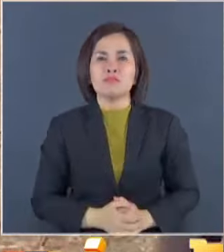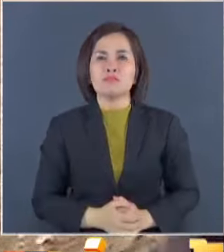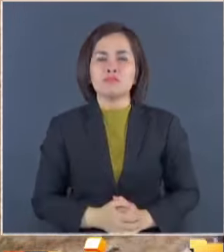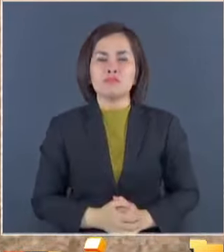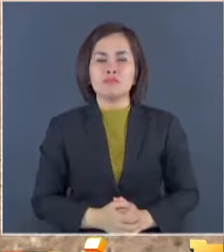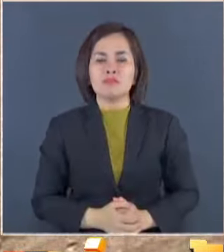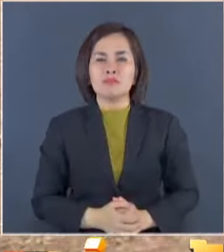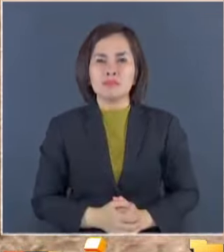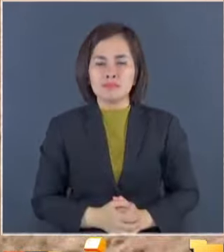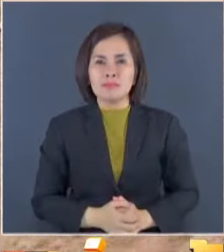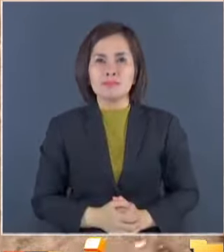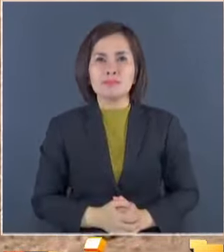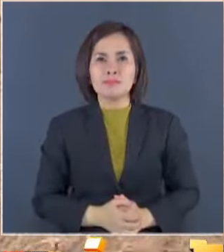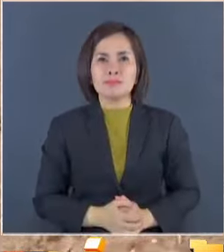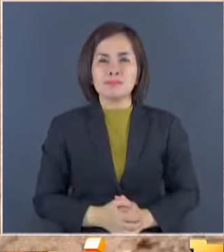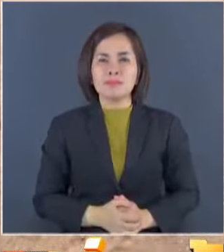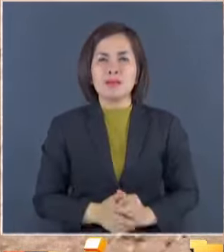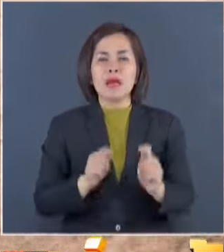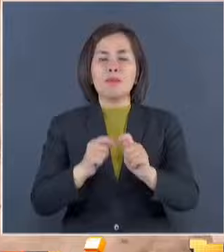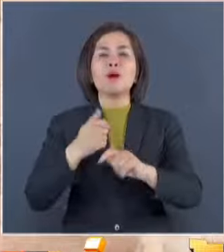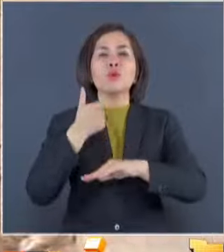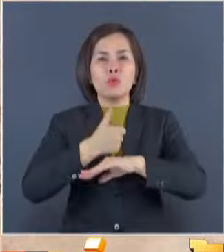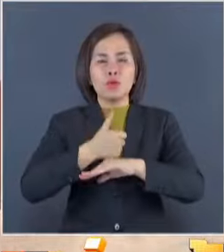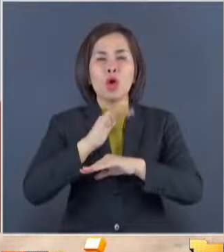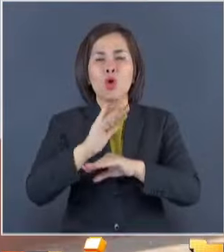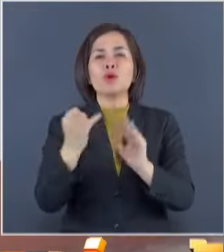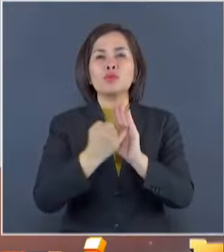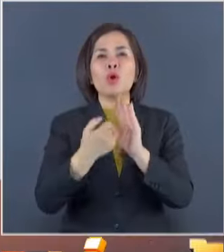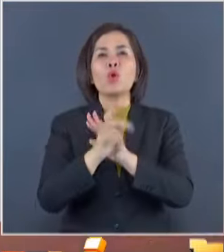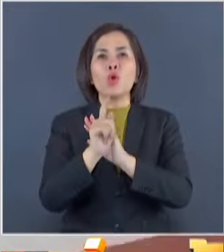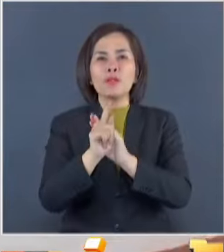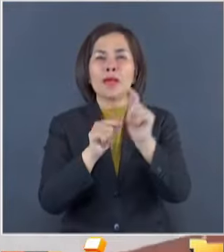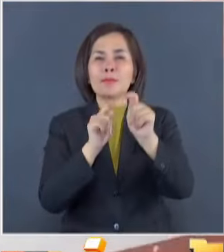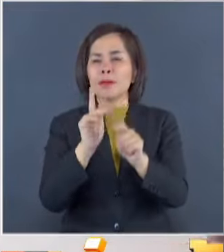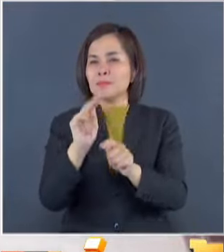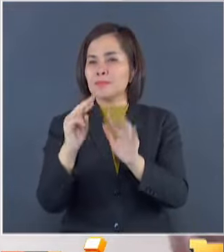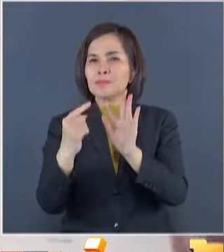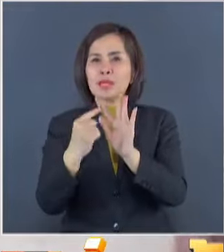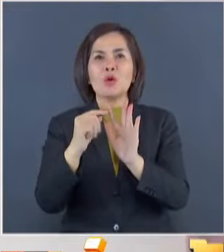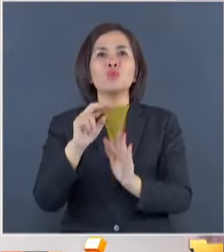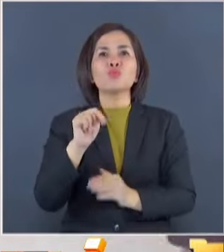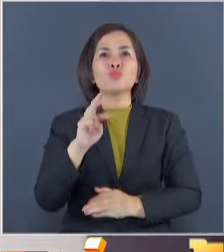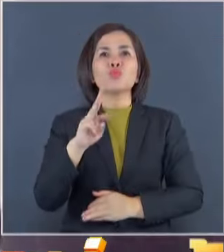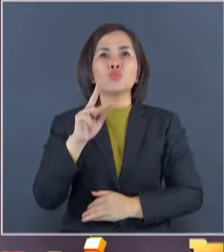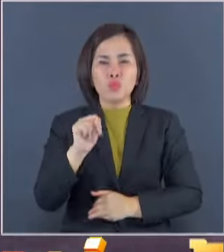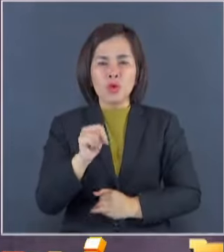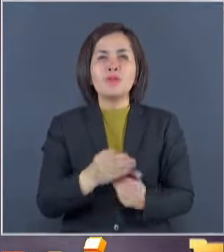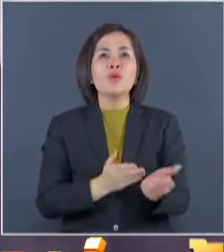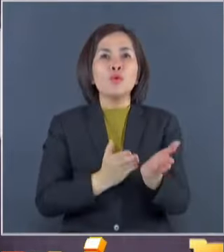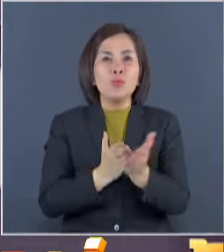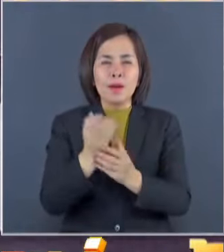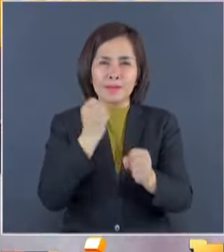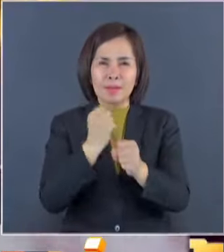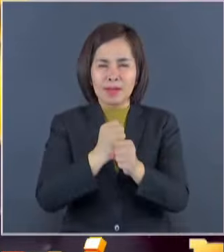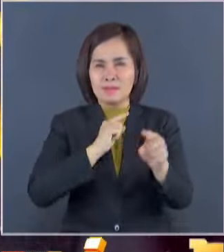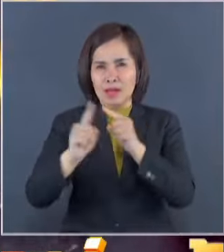ทางนายคเนศวรเกตอินนะคะนายอำเภอกระนวลจังหวัดขอนแก่นพร้อมกับปลัดอำเภอฝ่ายความมั่นคงและเจ้าหน้าที่ฝ่ายปกครองไป